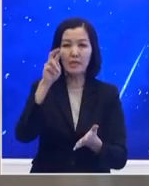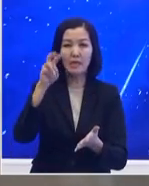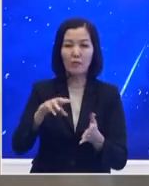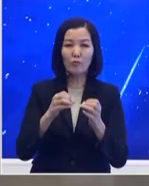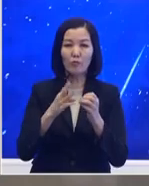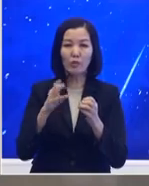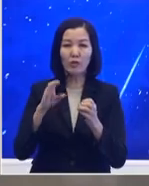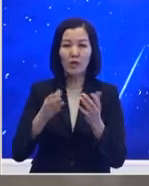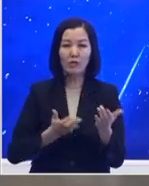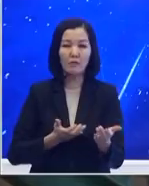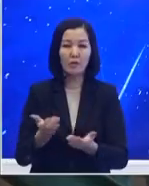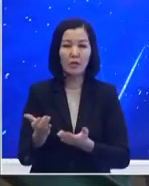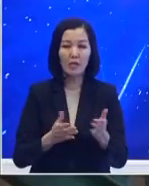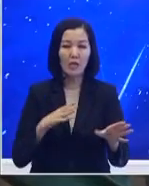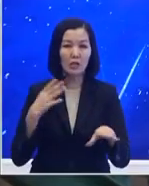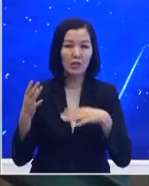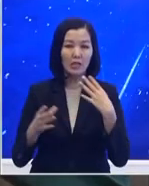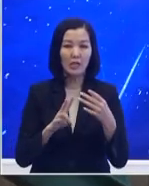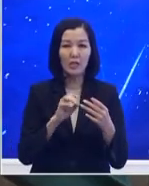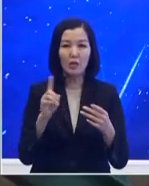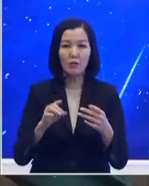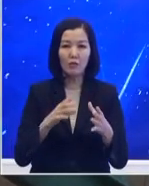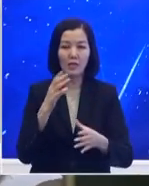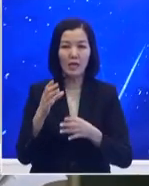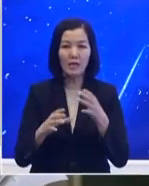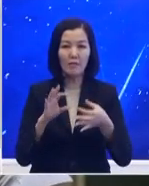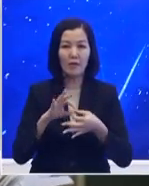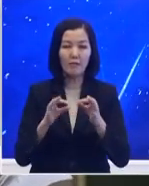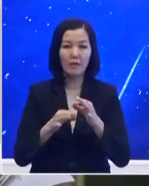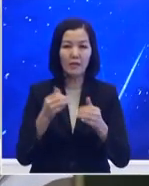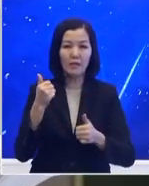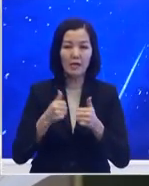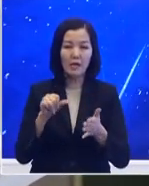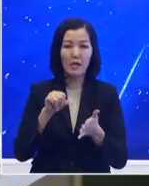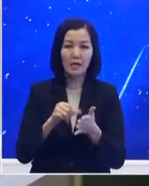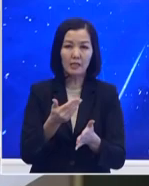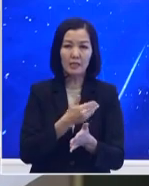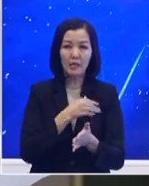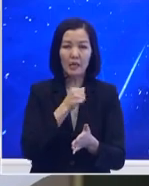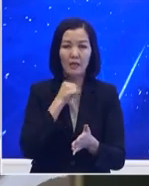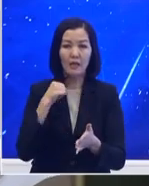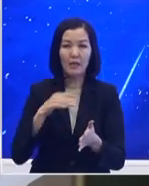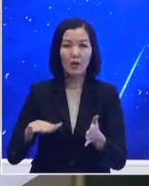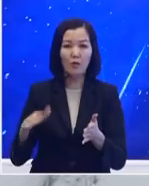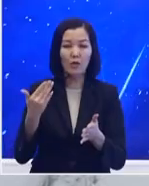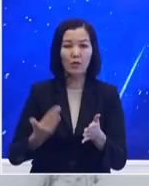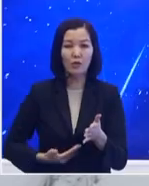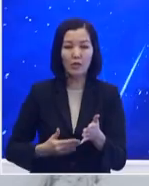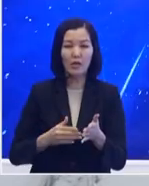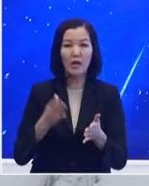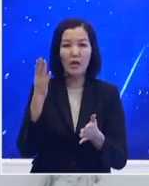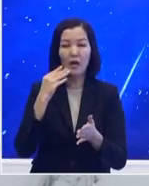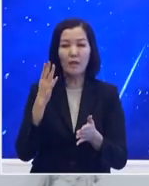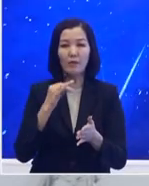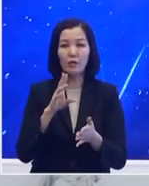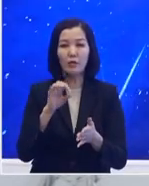шақырымға шаңғымен жүгіріп жаттығады. Наурыз айында әлем біріншілігіне баруды жоспарлап отыр. Мағжан Талғар ауданында тұрады. Алматыдағы Сұңқар спорт кешеніне барып